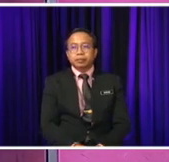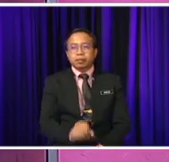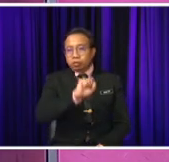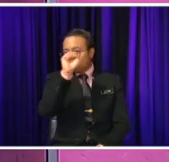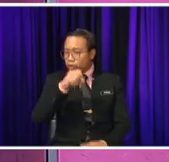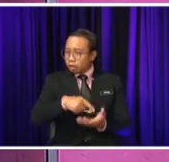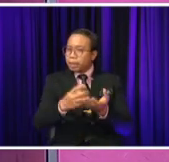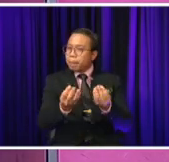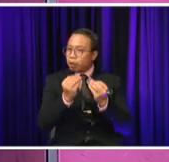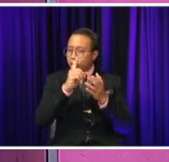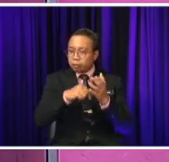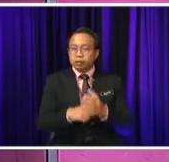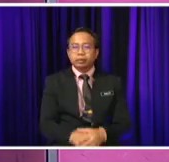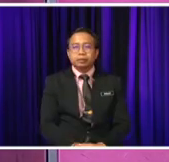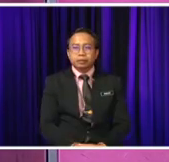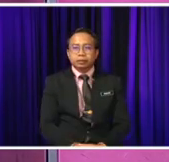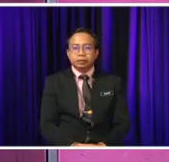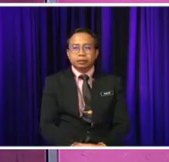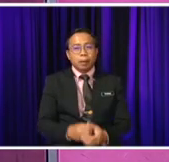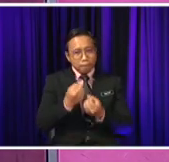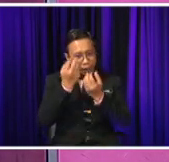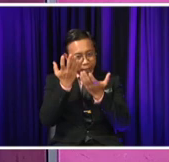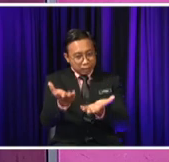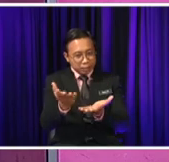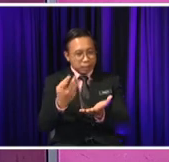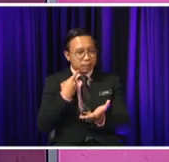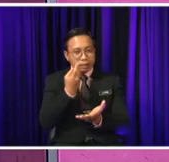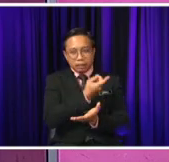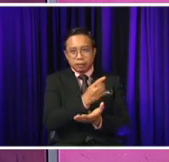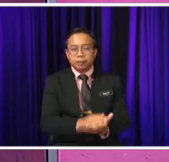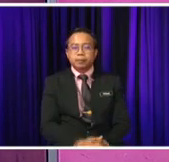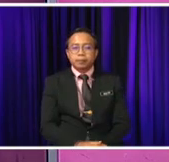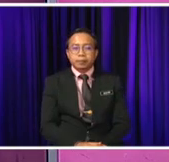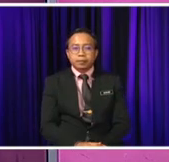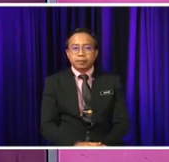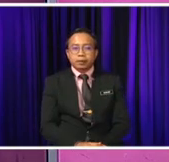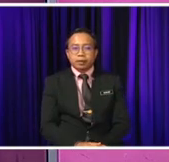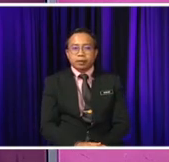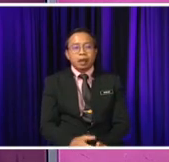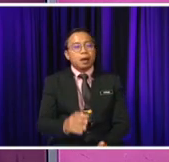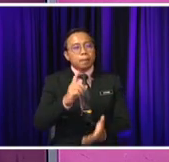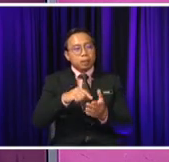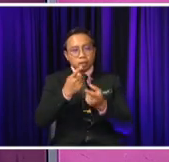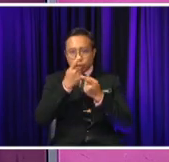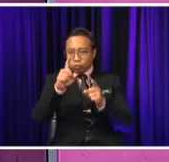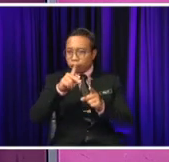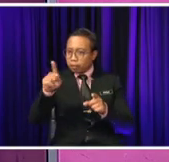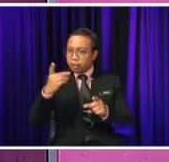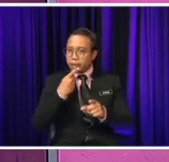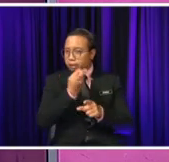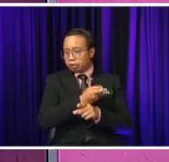yang pertama dia Minta apa Minta pandangan gitu kalau minta pandangan nih maksudnya apa apa jawaban kita